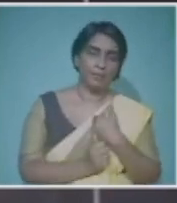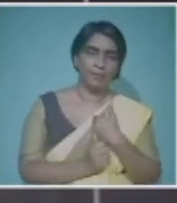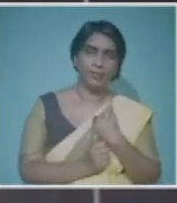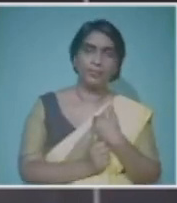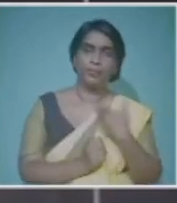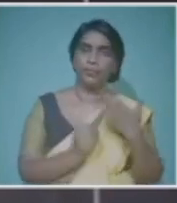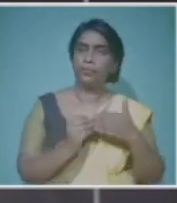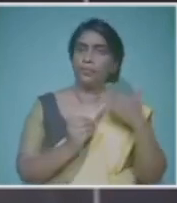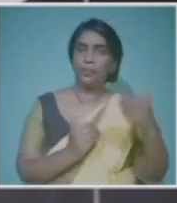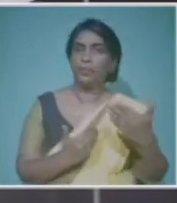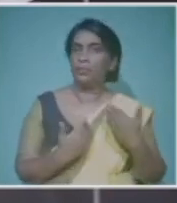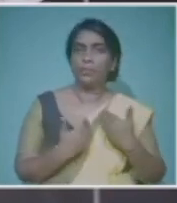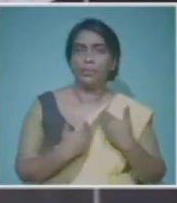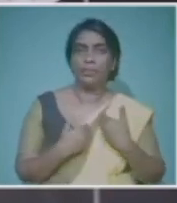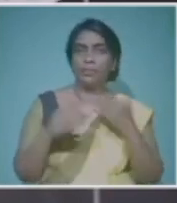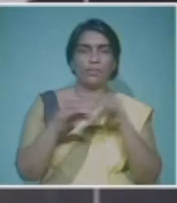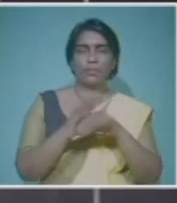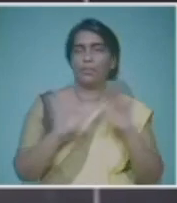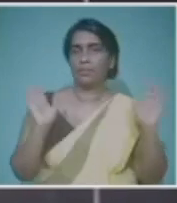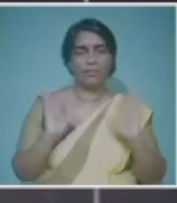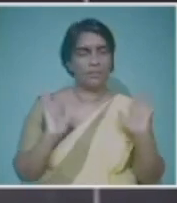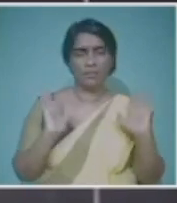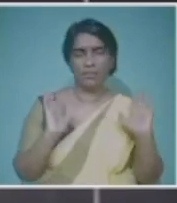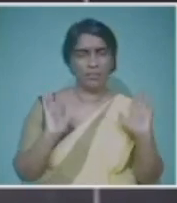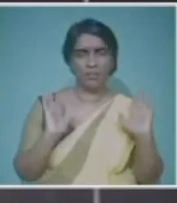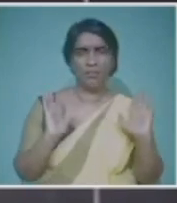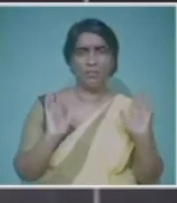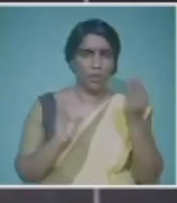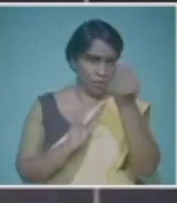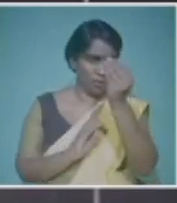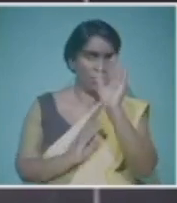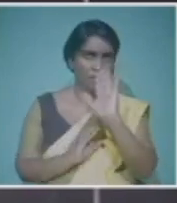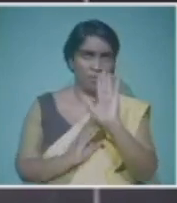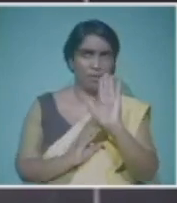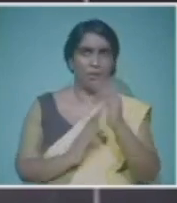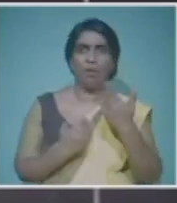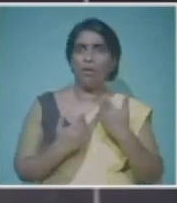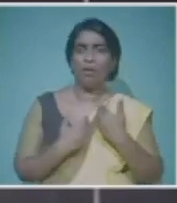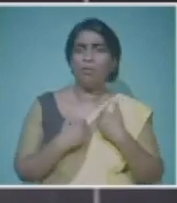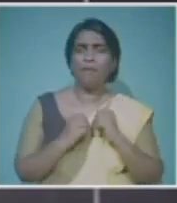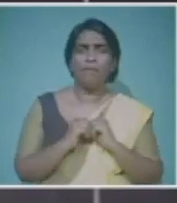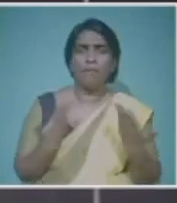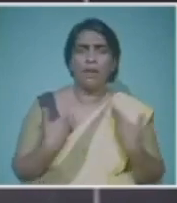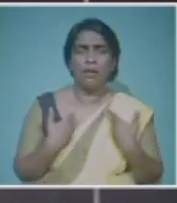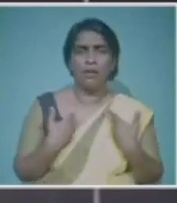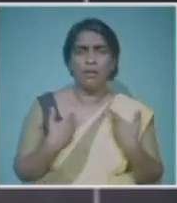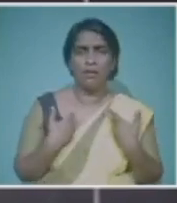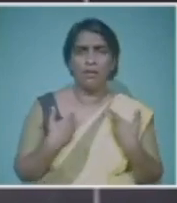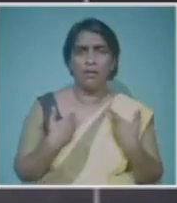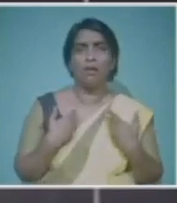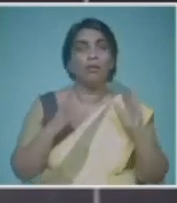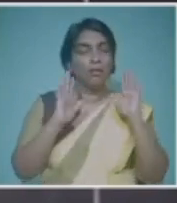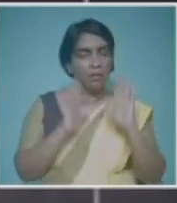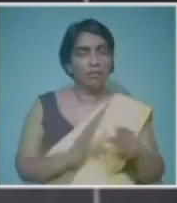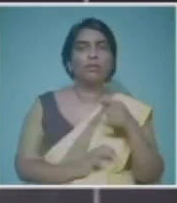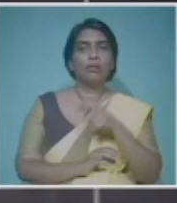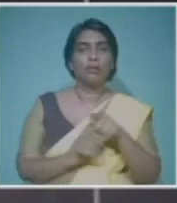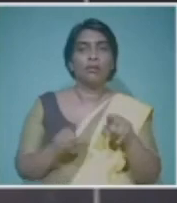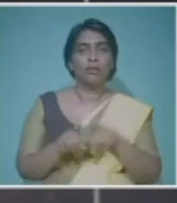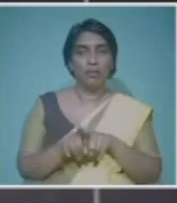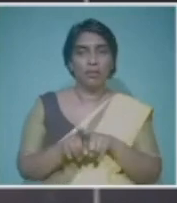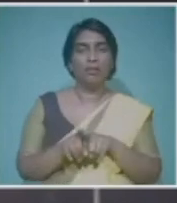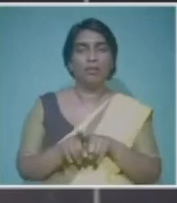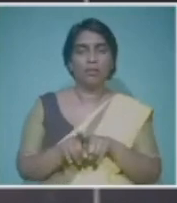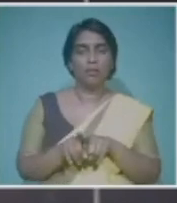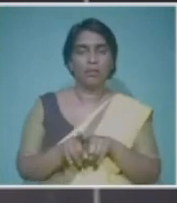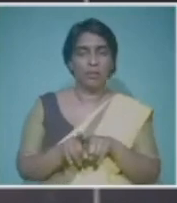එතනින් එහාට අපි මේක සම්බන්ධ වෙන්න කිසිම පොඩකින කිසිම අපිට අවශ්‍යතාවයක් නැහැ. ඒ නිසා තමයි අපි මේ